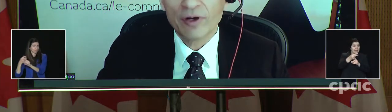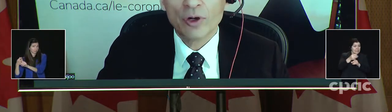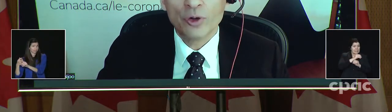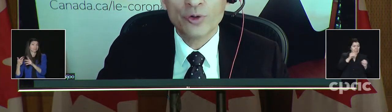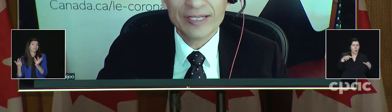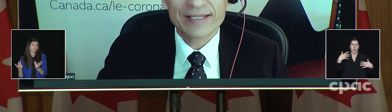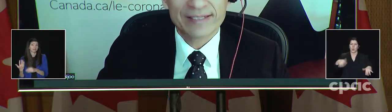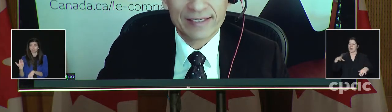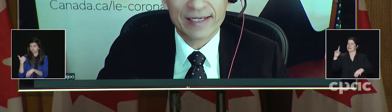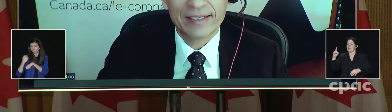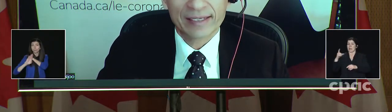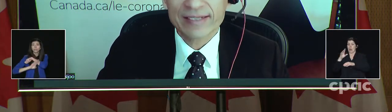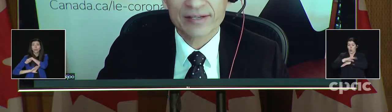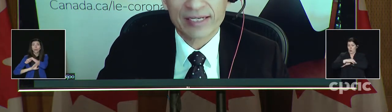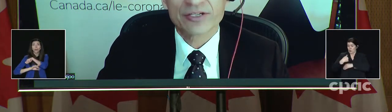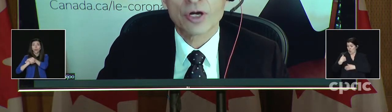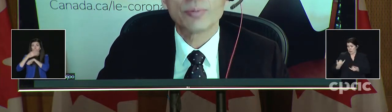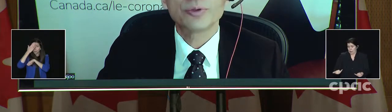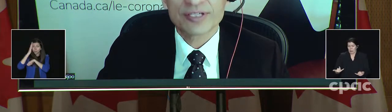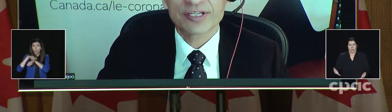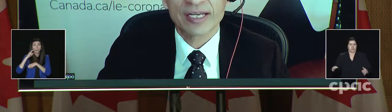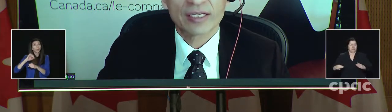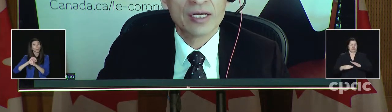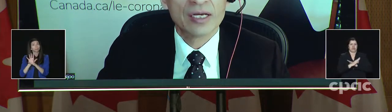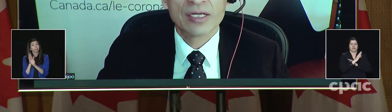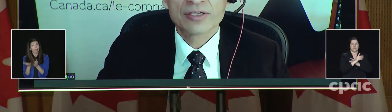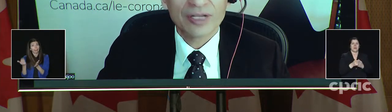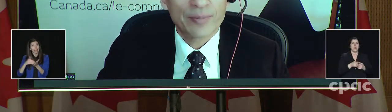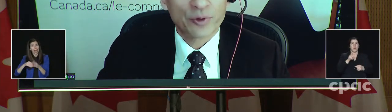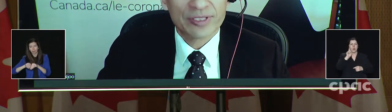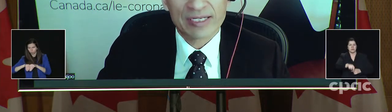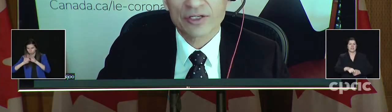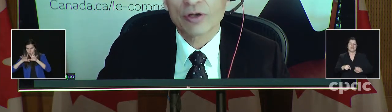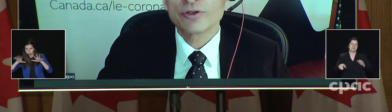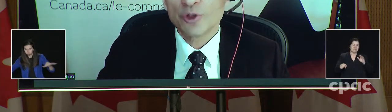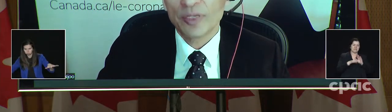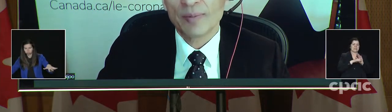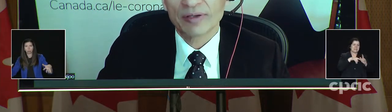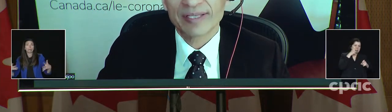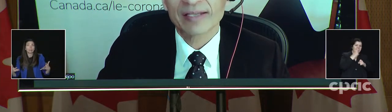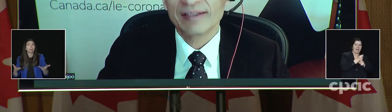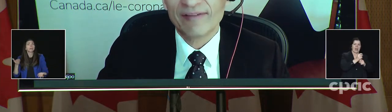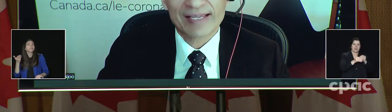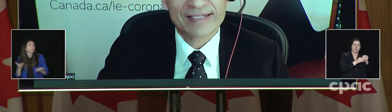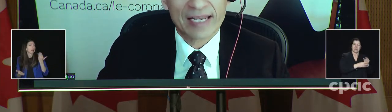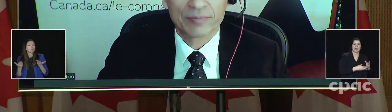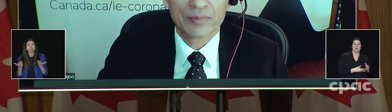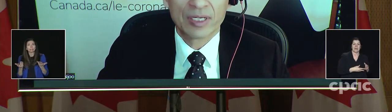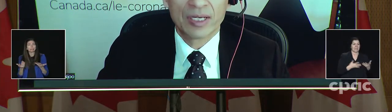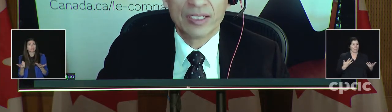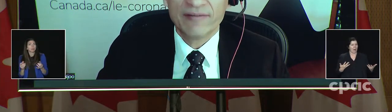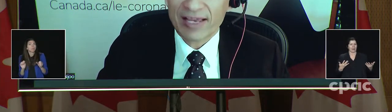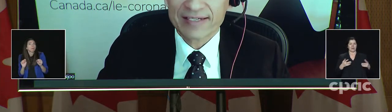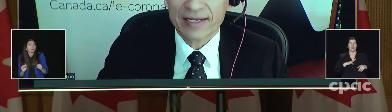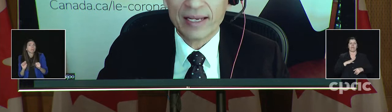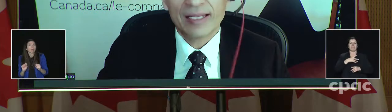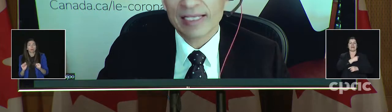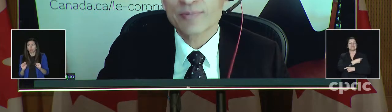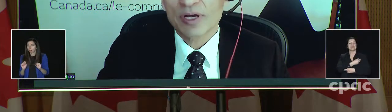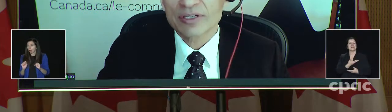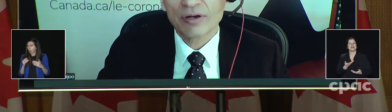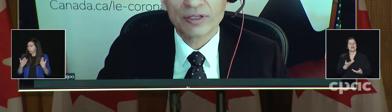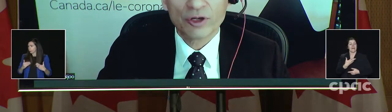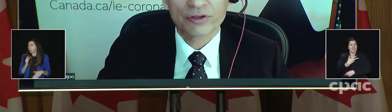grave ou nécessiter des restrictions plus strictes sans la protection supplémentaire des vaccins. Les vaccins